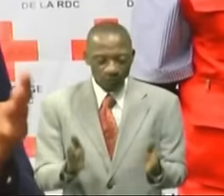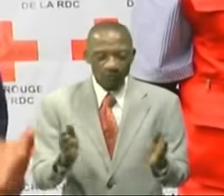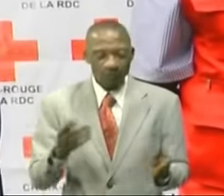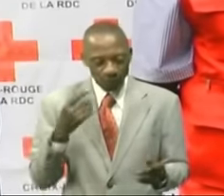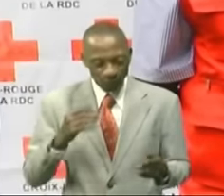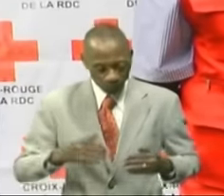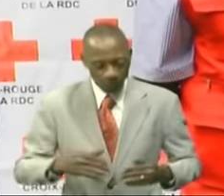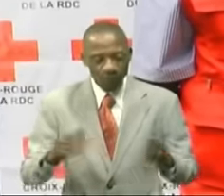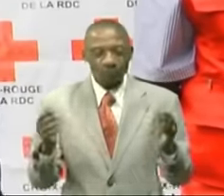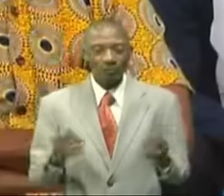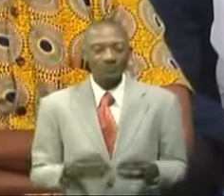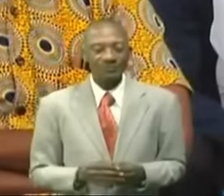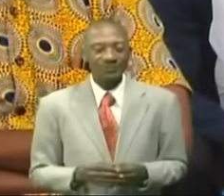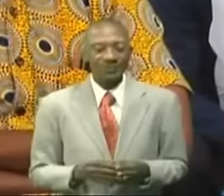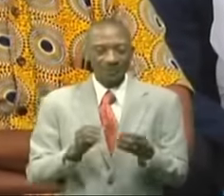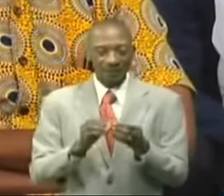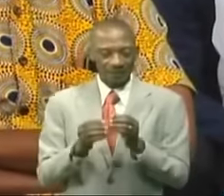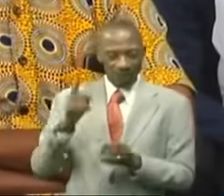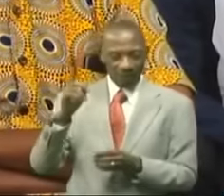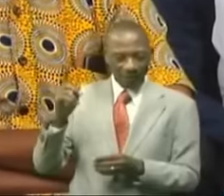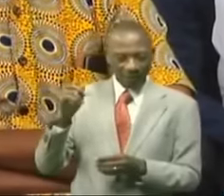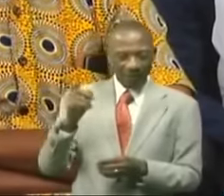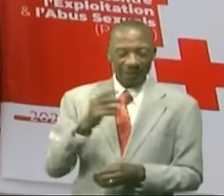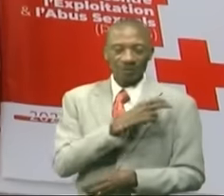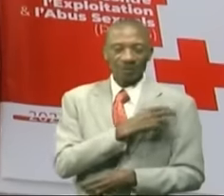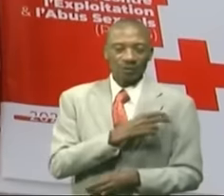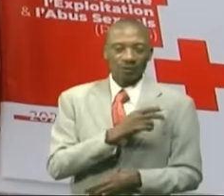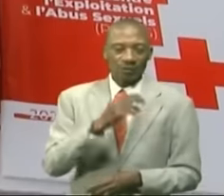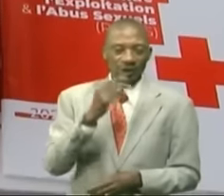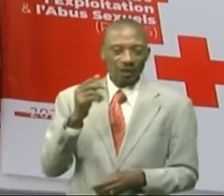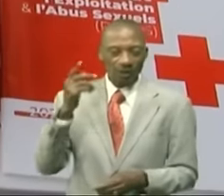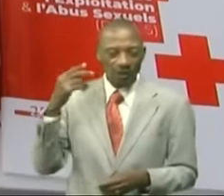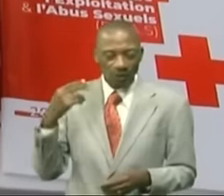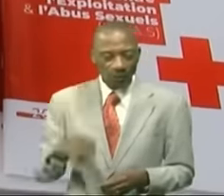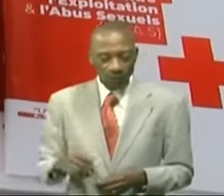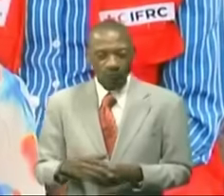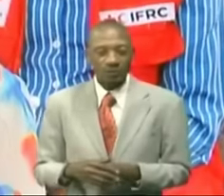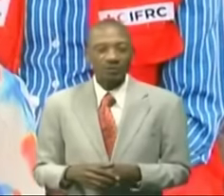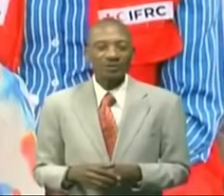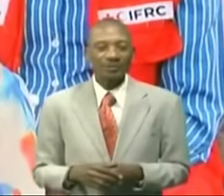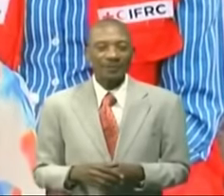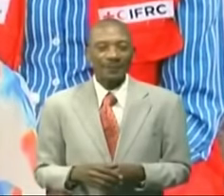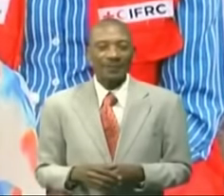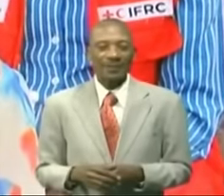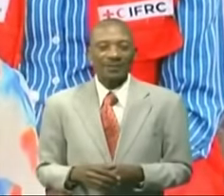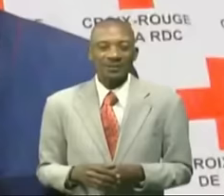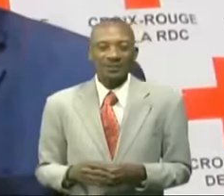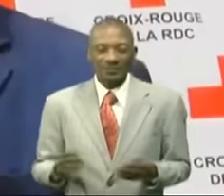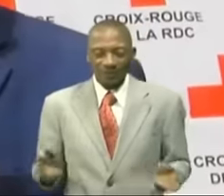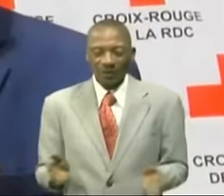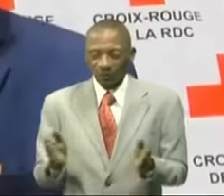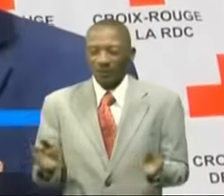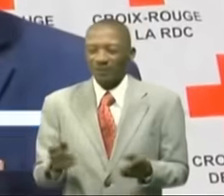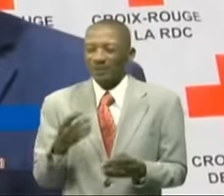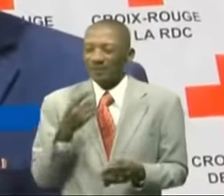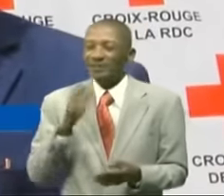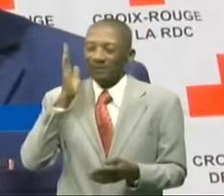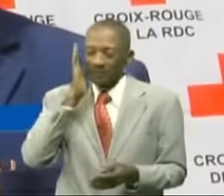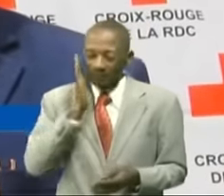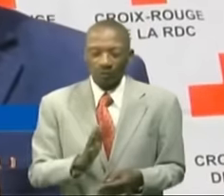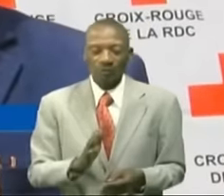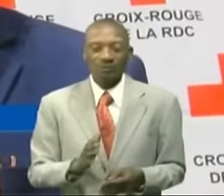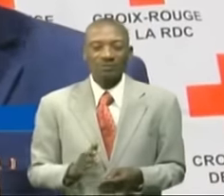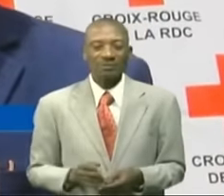RDC a indiqué que ces amendements apportent une plus-value au texte de son organisation. Nous avons apporté